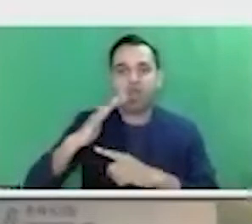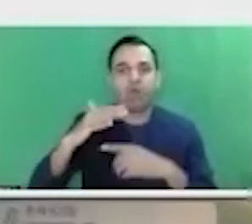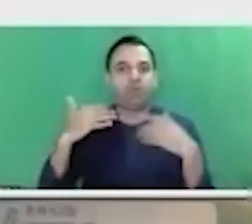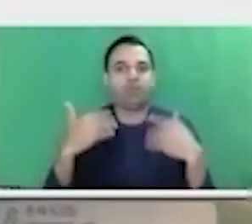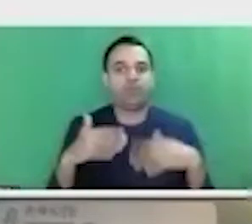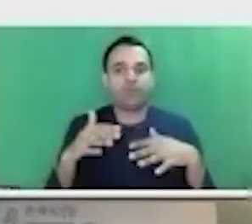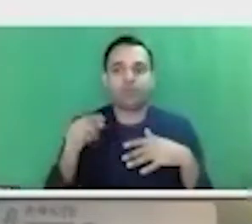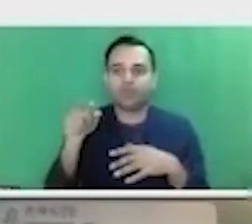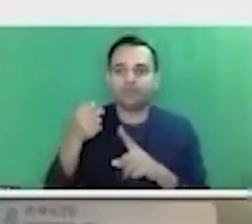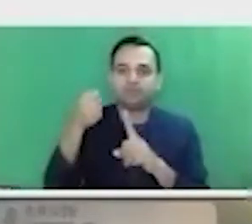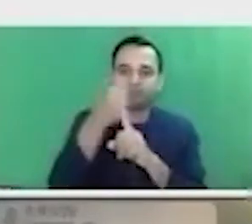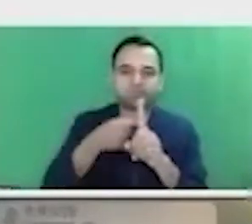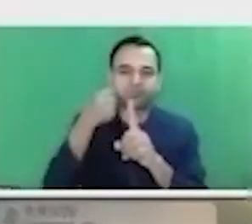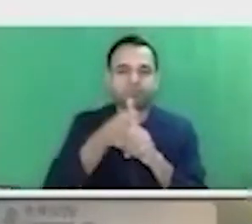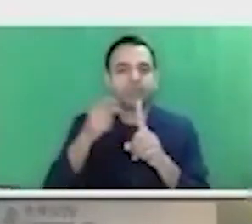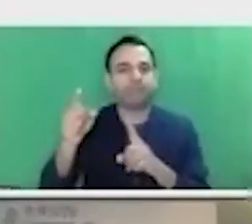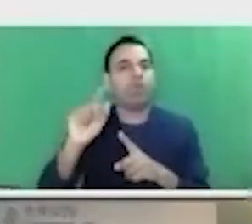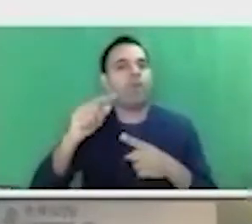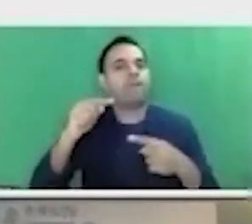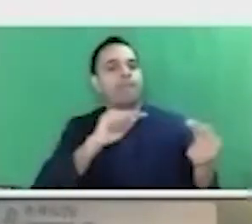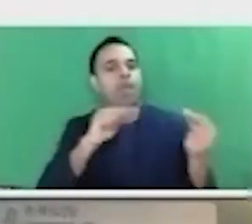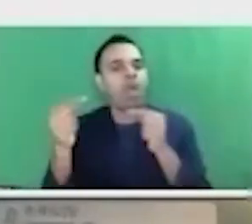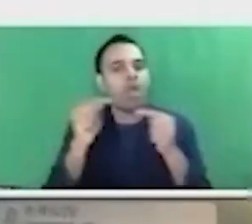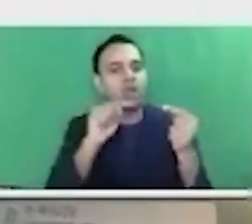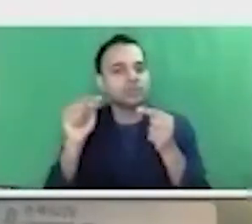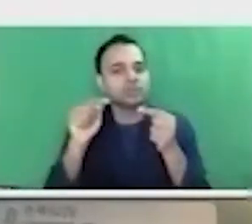وأسست برامج هناك لحماية المرأة